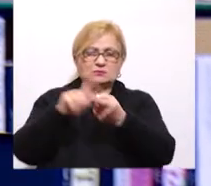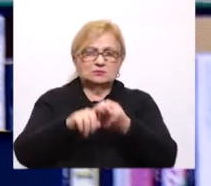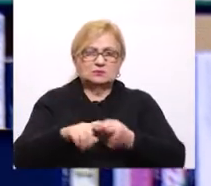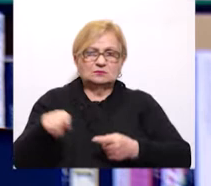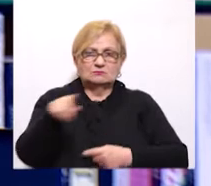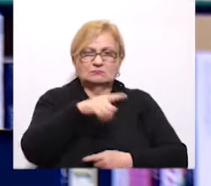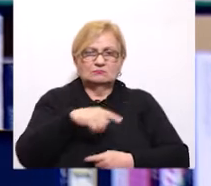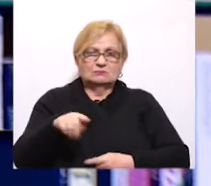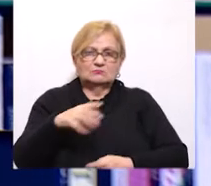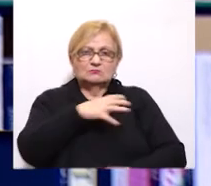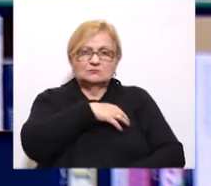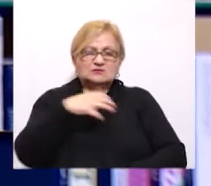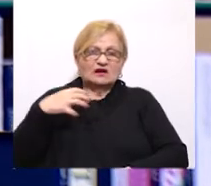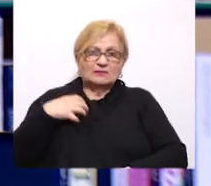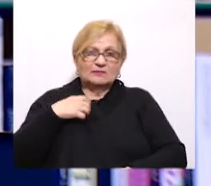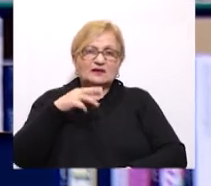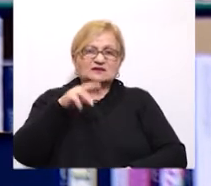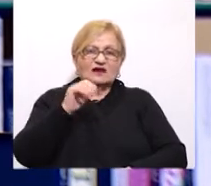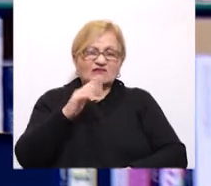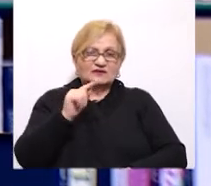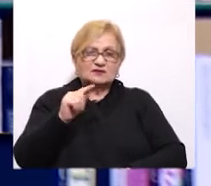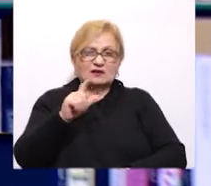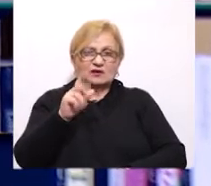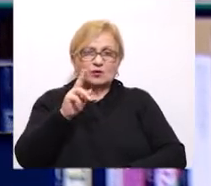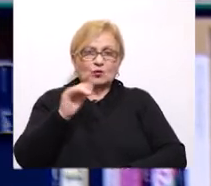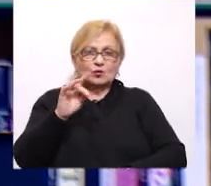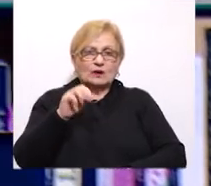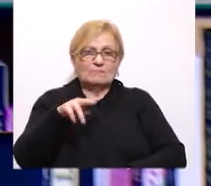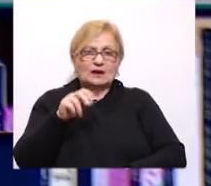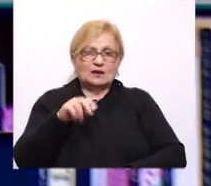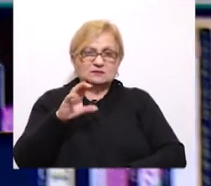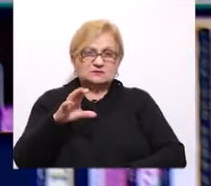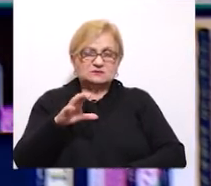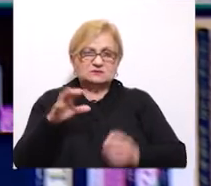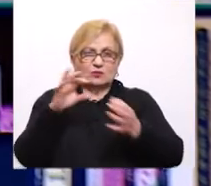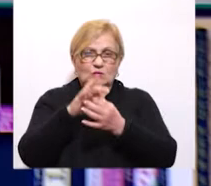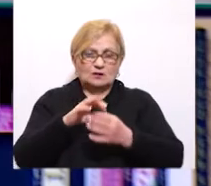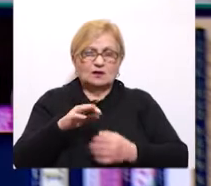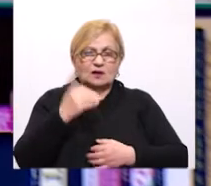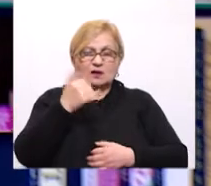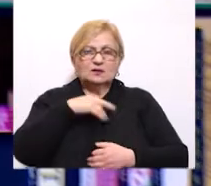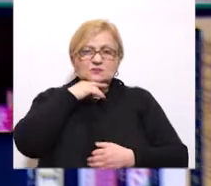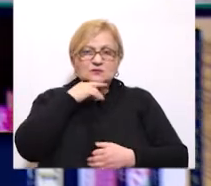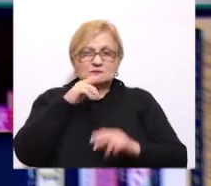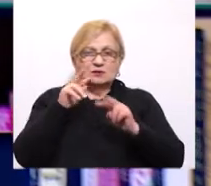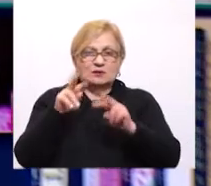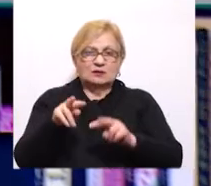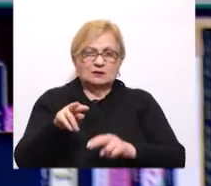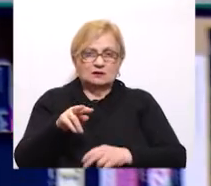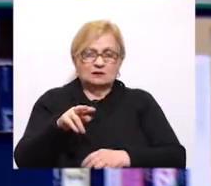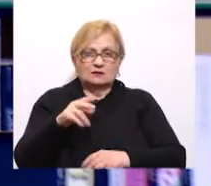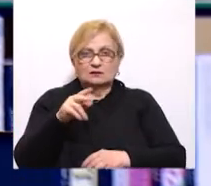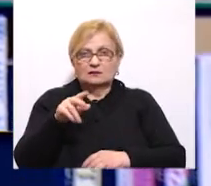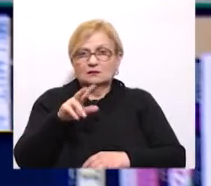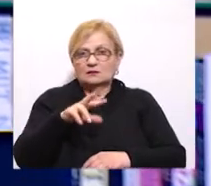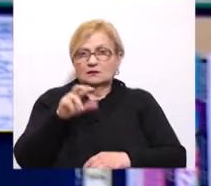ეს მოვლენები მეფე დავით კურაპალატსა და თორნიკე ერისთავს. ახლა კი თქვენი ყურადღება მინდა ჰალისის